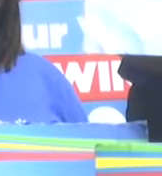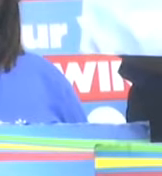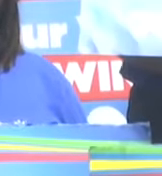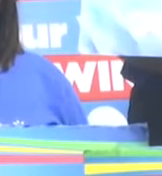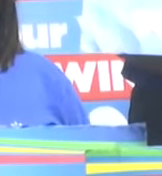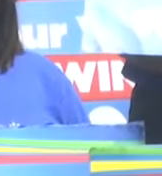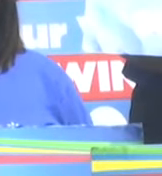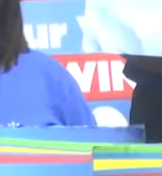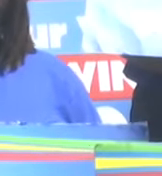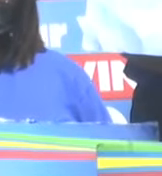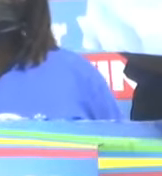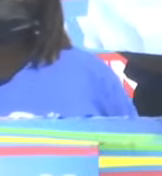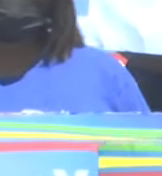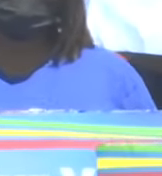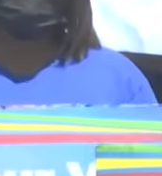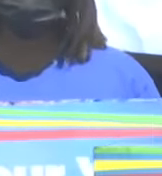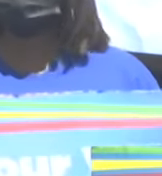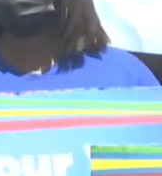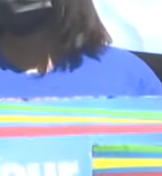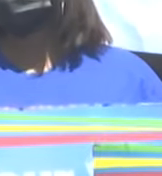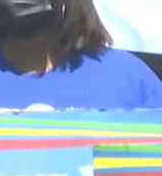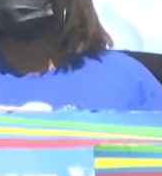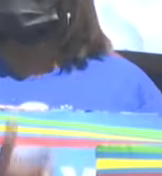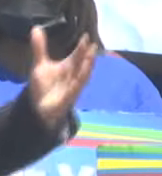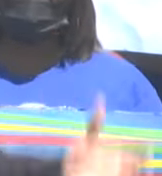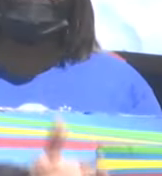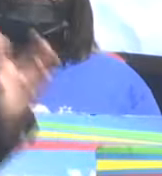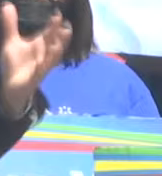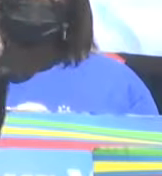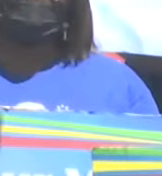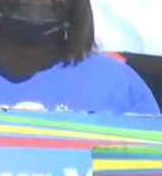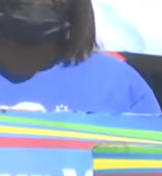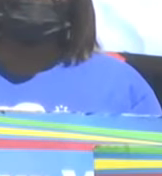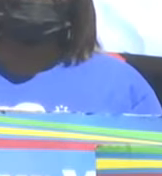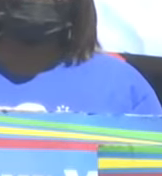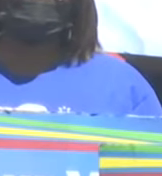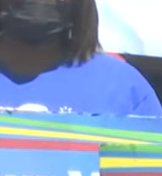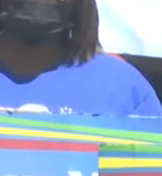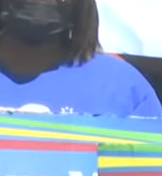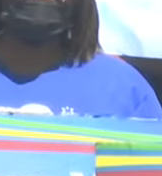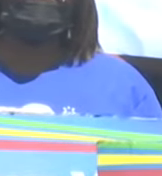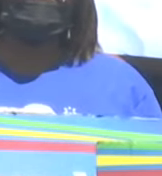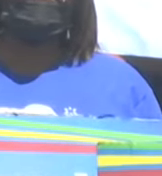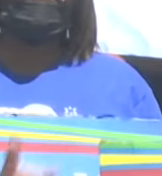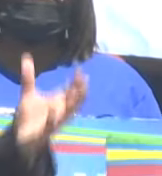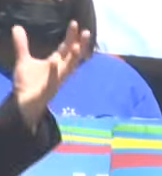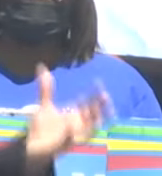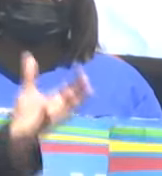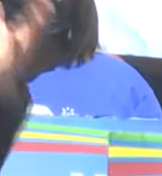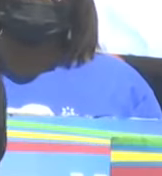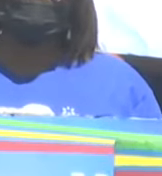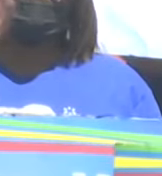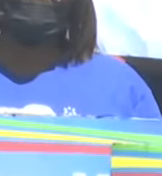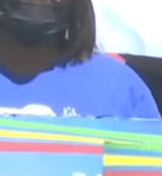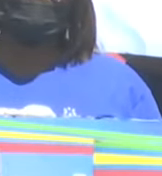gedoen kry. Stem vir 'n party wat mense saambring, ryk en arm, wit en swart, jong en oud. 'N Party